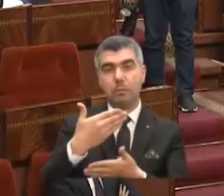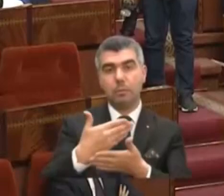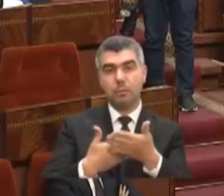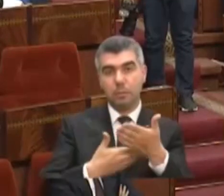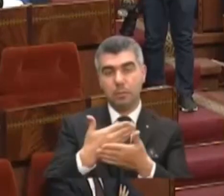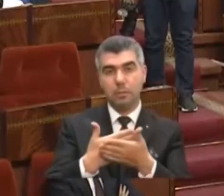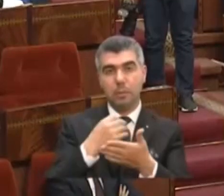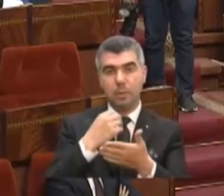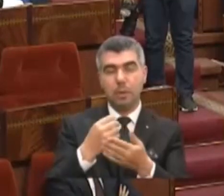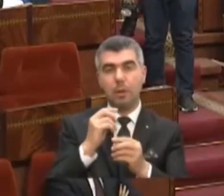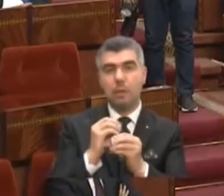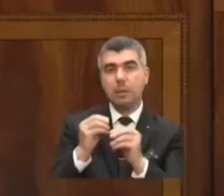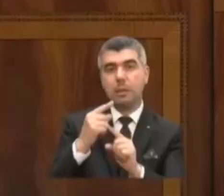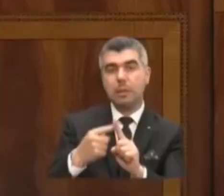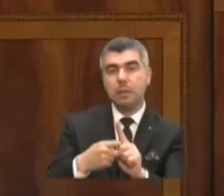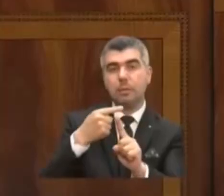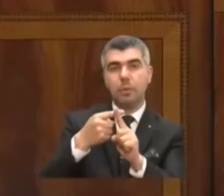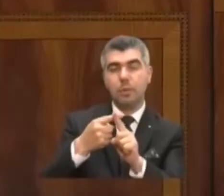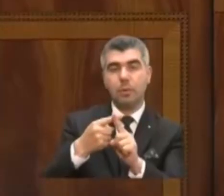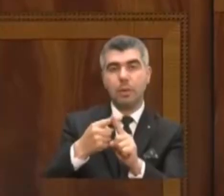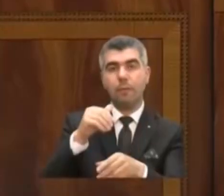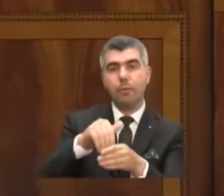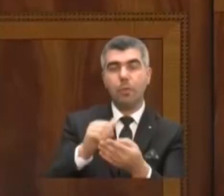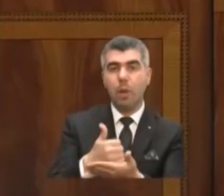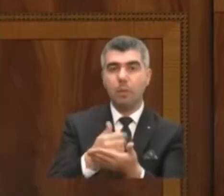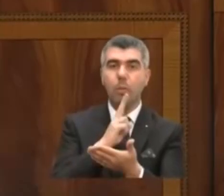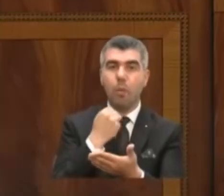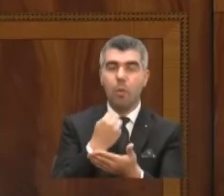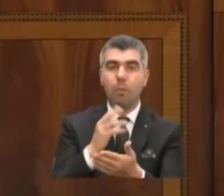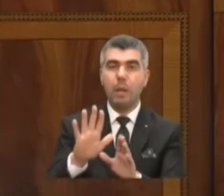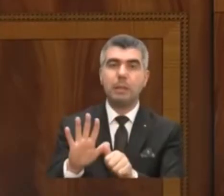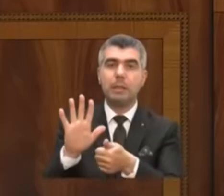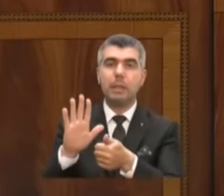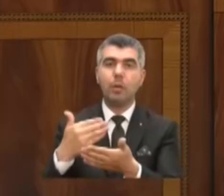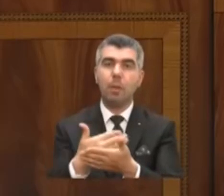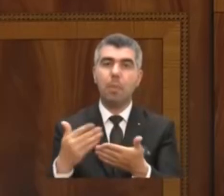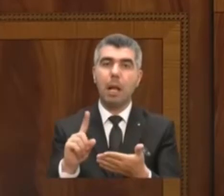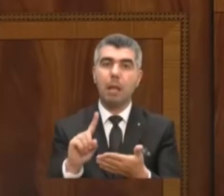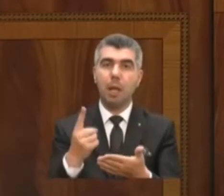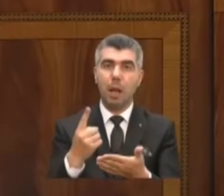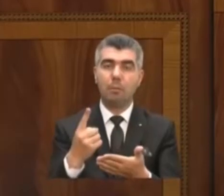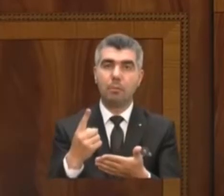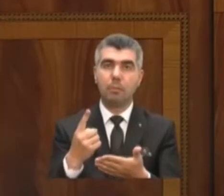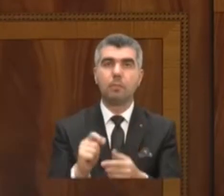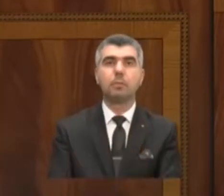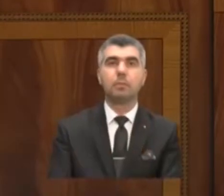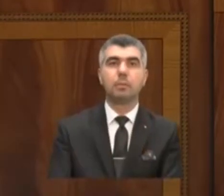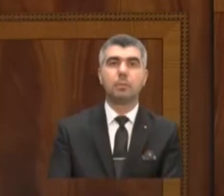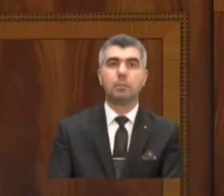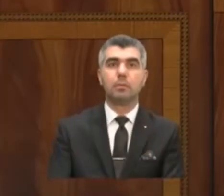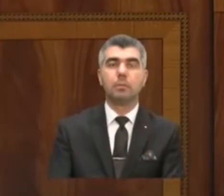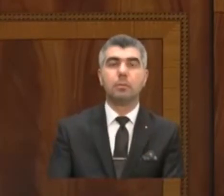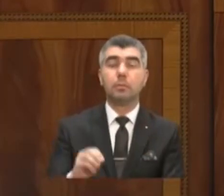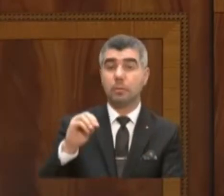مخصصات المقاصة لهذه السنة ب 16 مليار ديال الدرهم لتعزيز القدرة الشرائية،